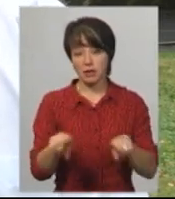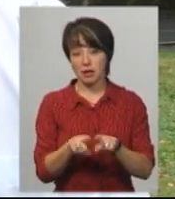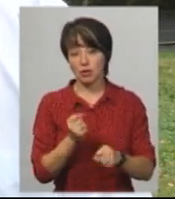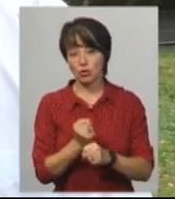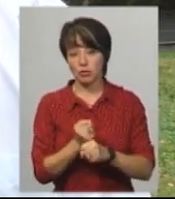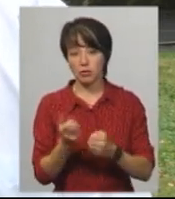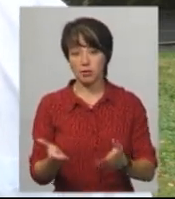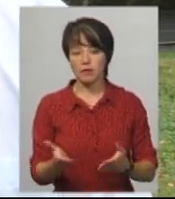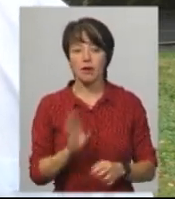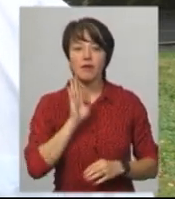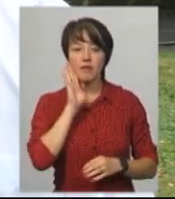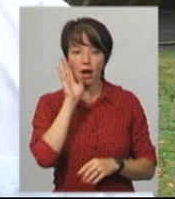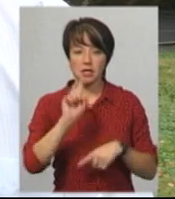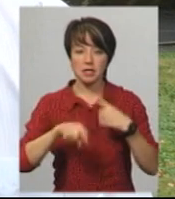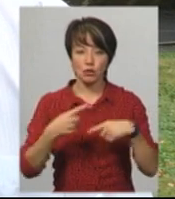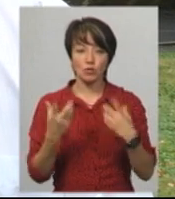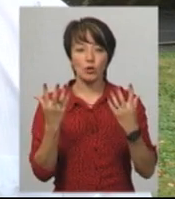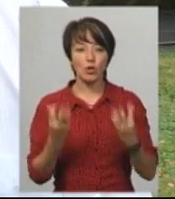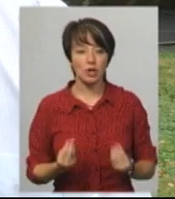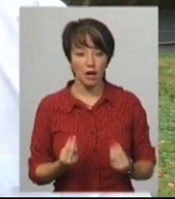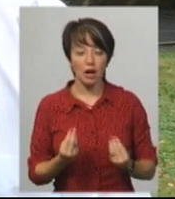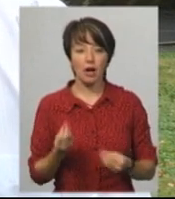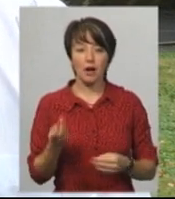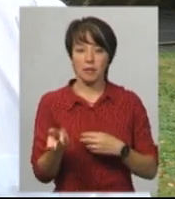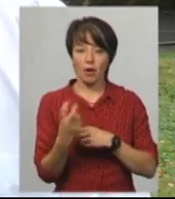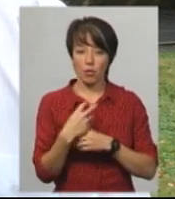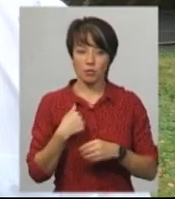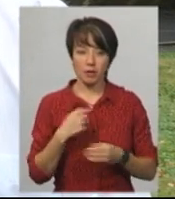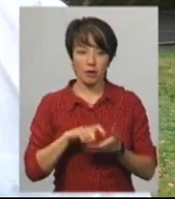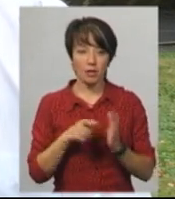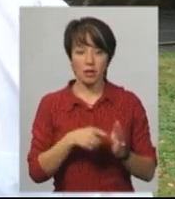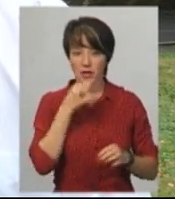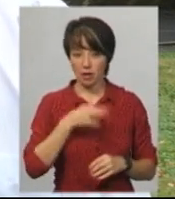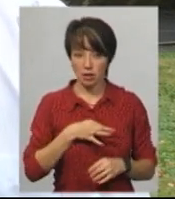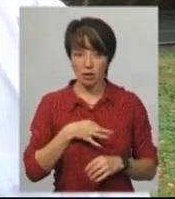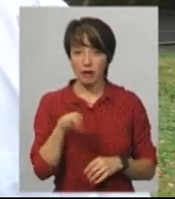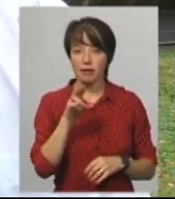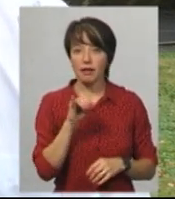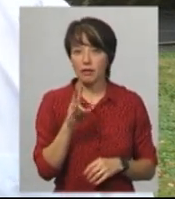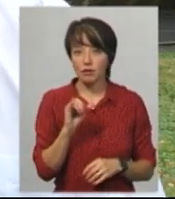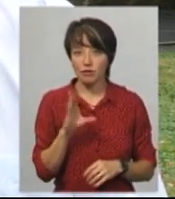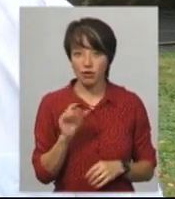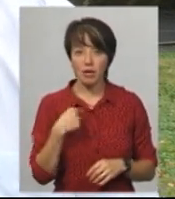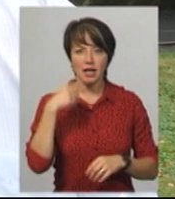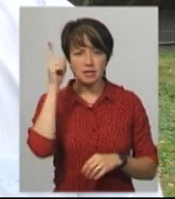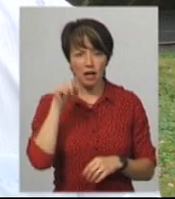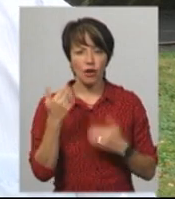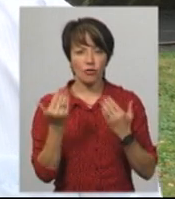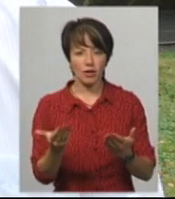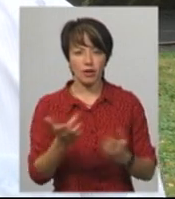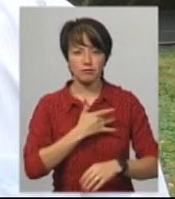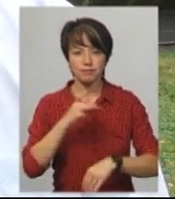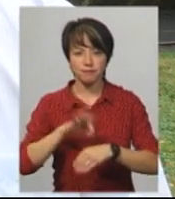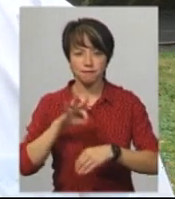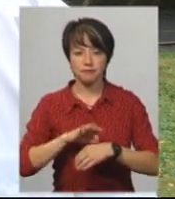зробив. Вранці наступного дня приходить до мене в кабінет і каже, Денисович, я знаю, що ви, так би мовити,